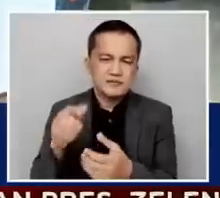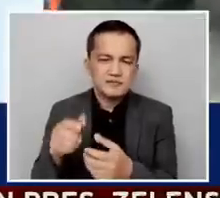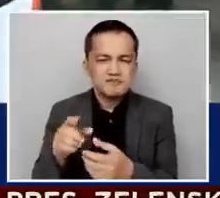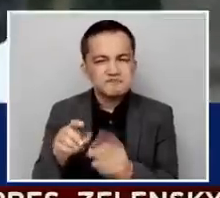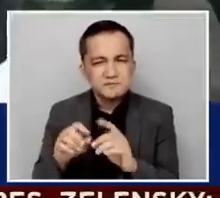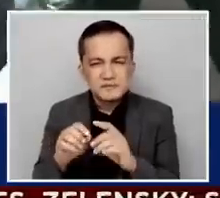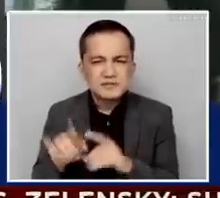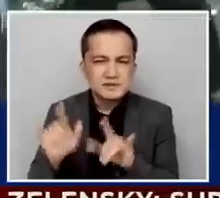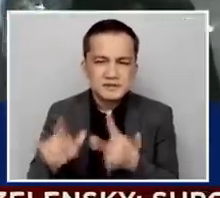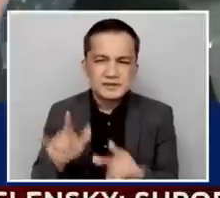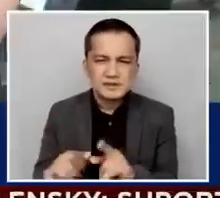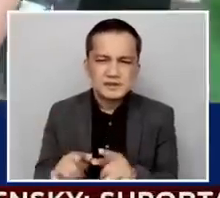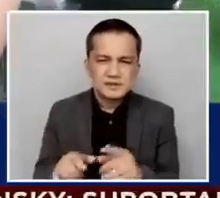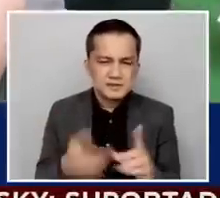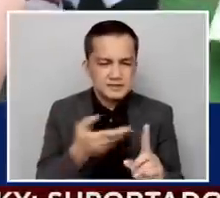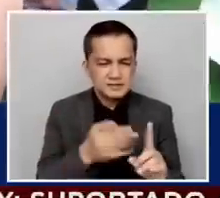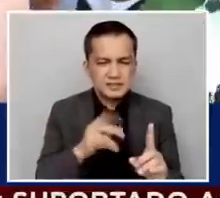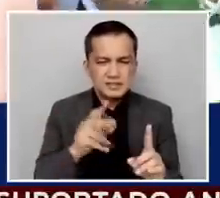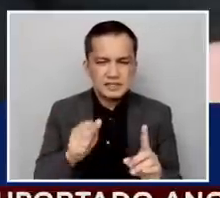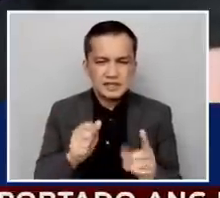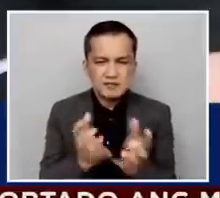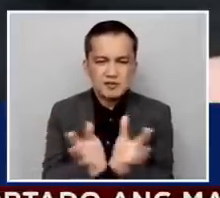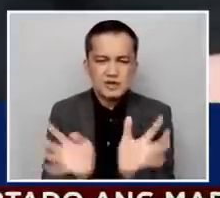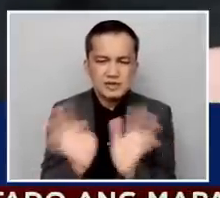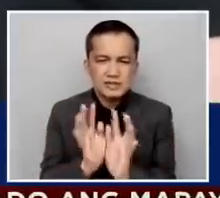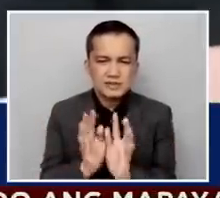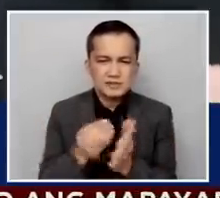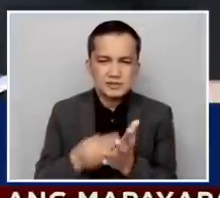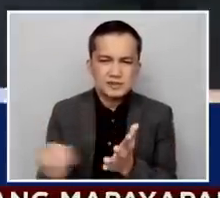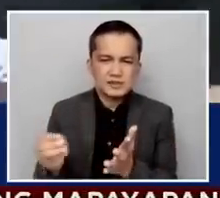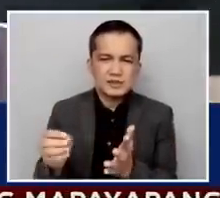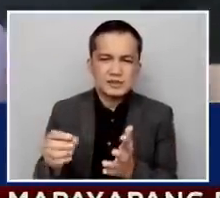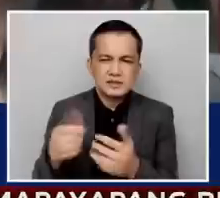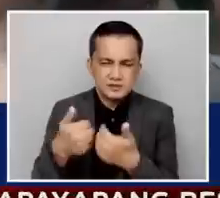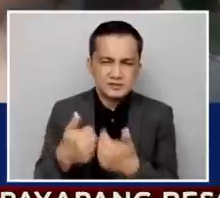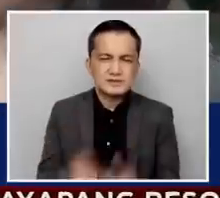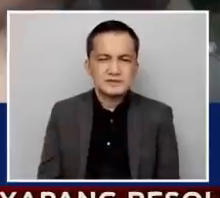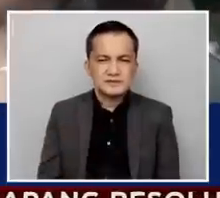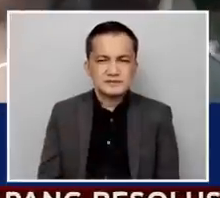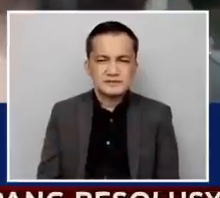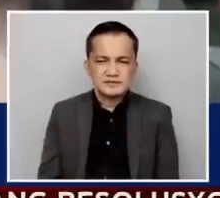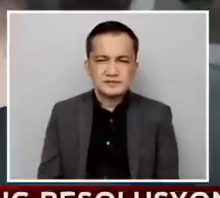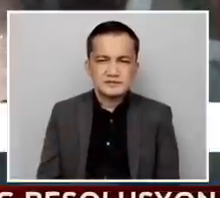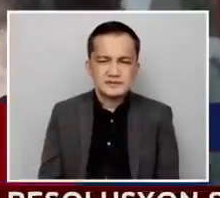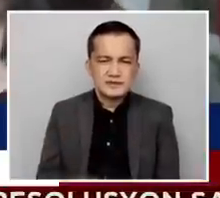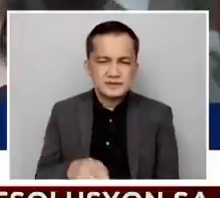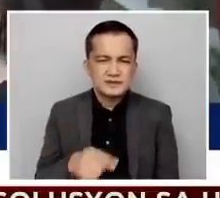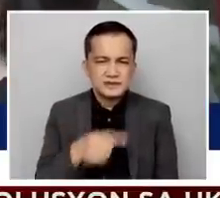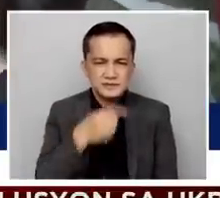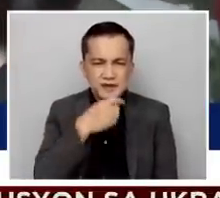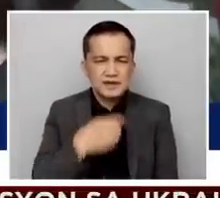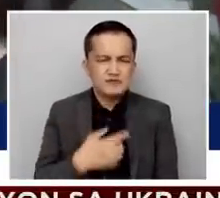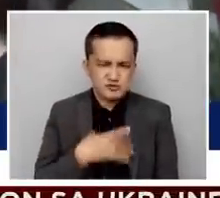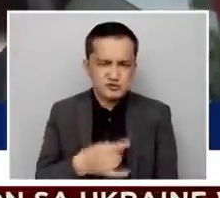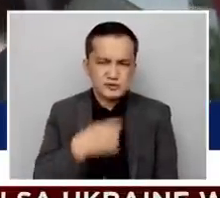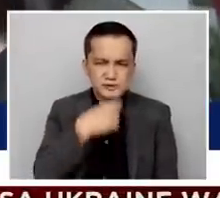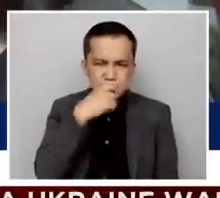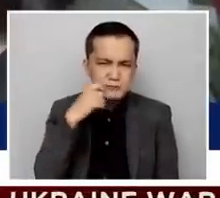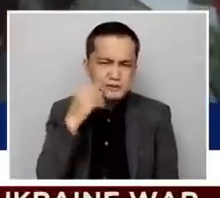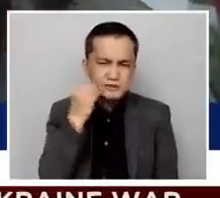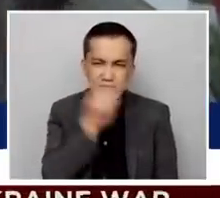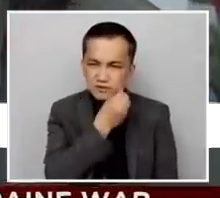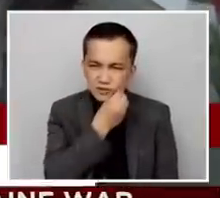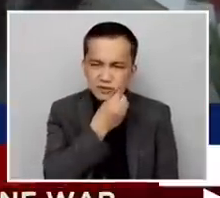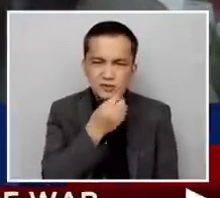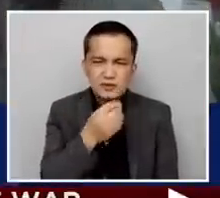Jenica, bouquet ng dried flowers na lang ang ipinabili sa kanyang kasintahan. I prefer po yung dried flowers kasi it lasts longer